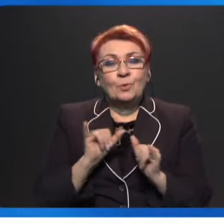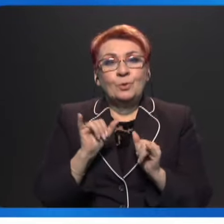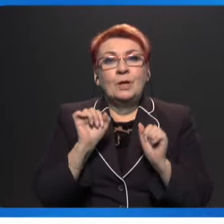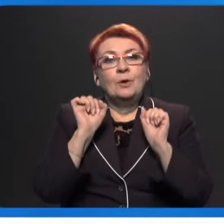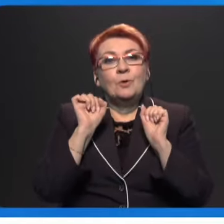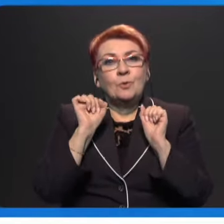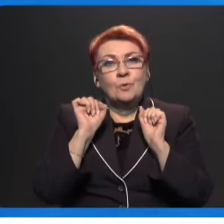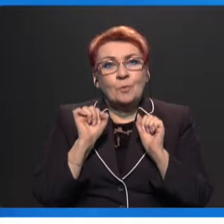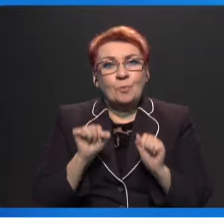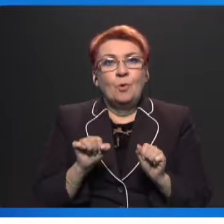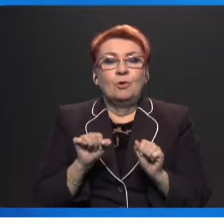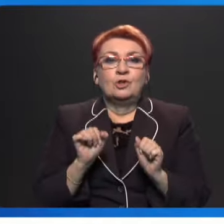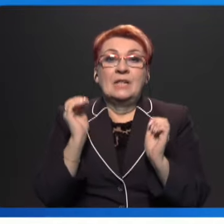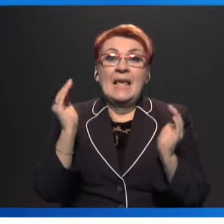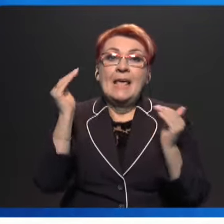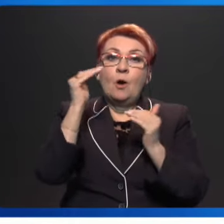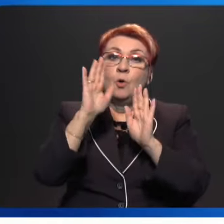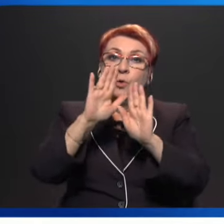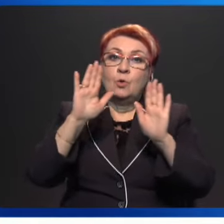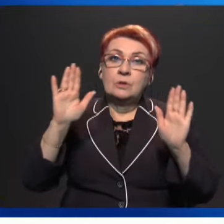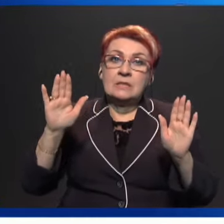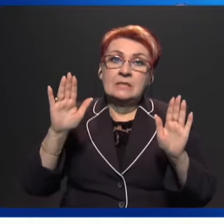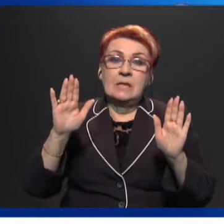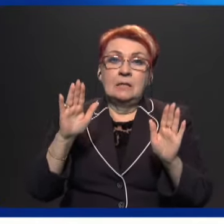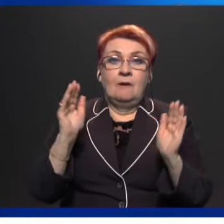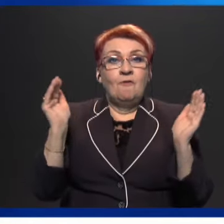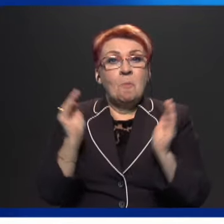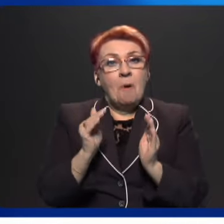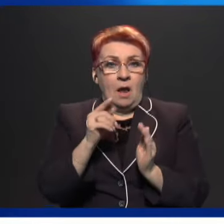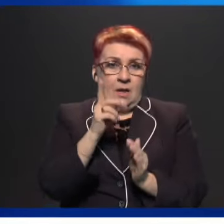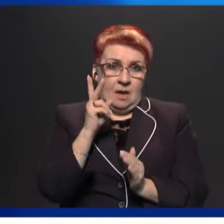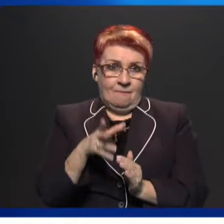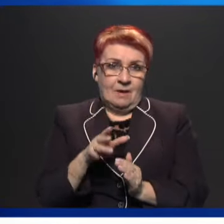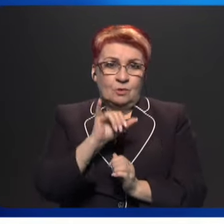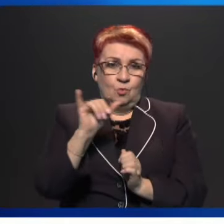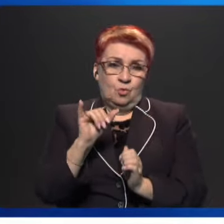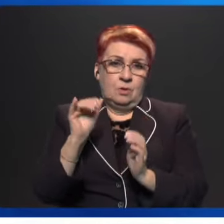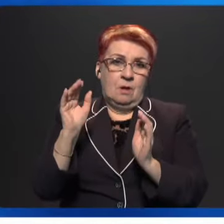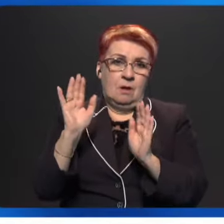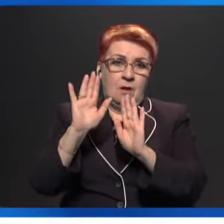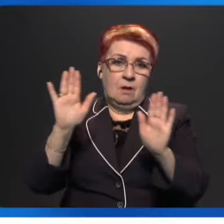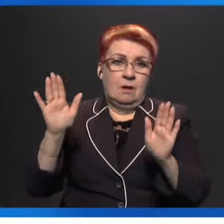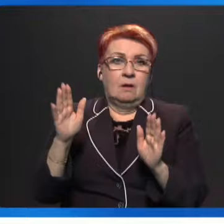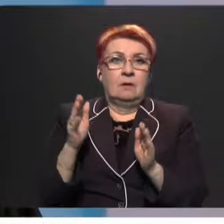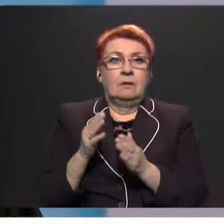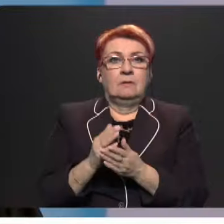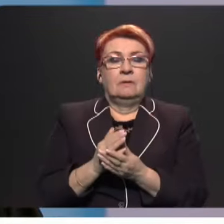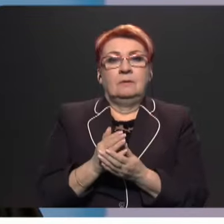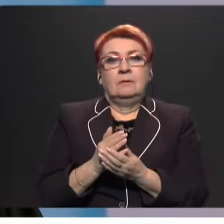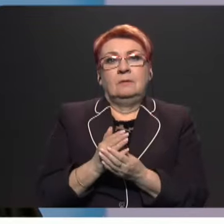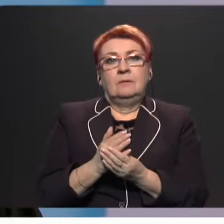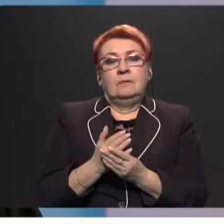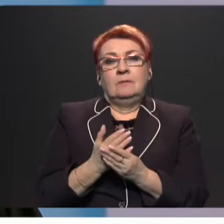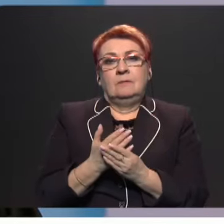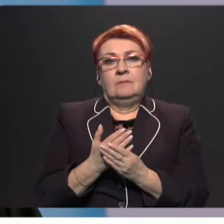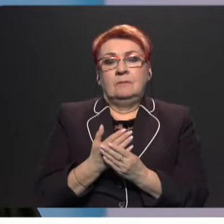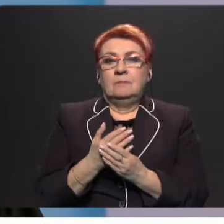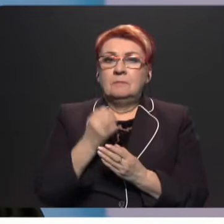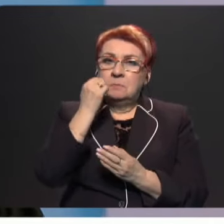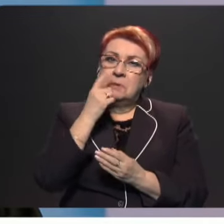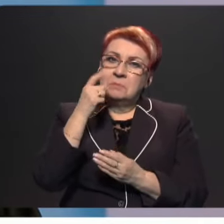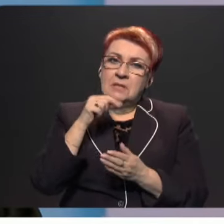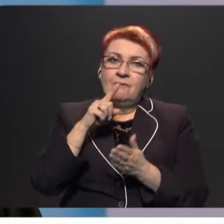можно ставить иконостас в маленькой квартире, например, в студии? Спасибо. Спасибо за